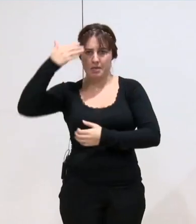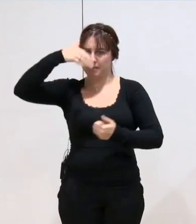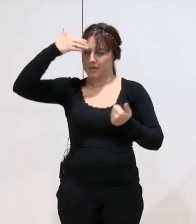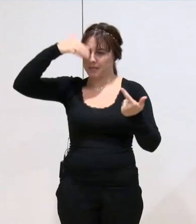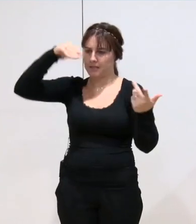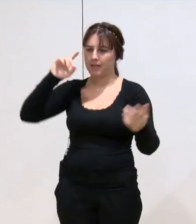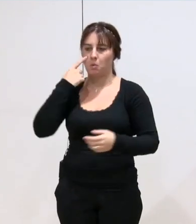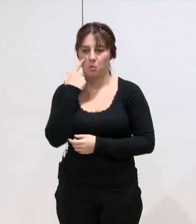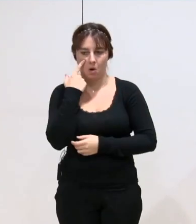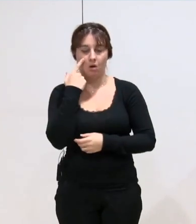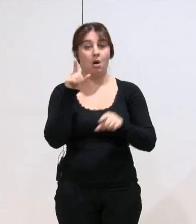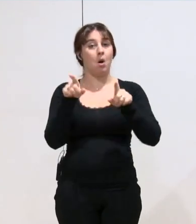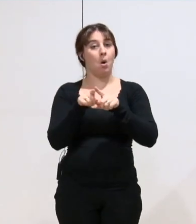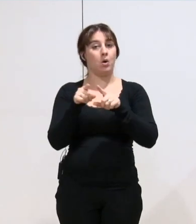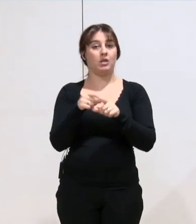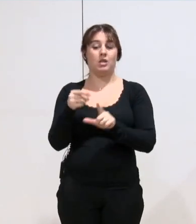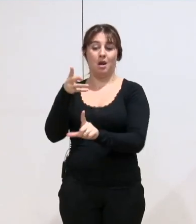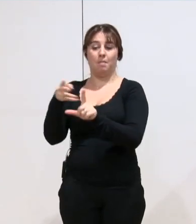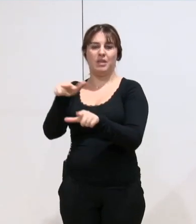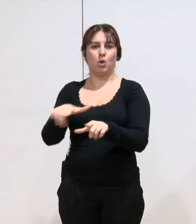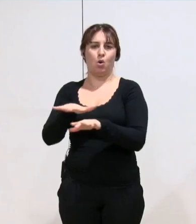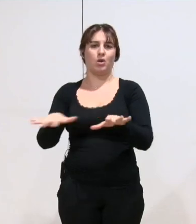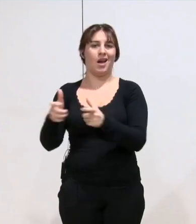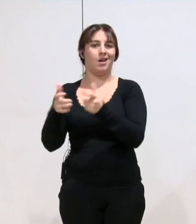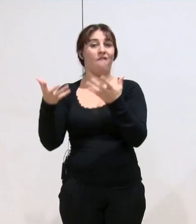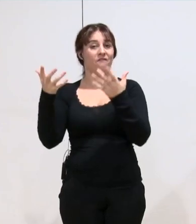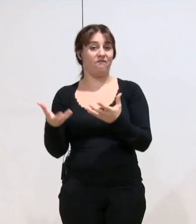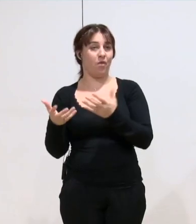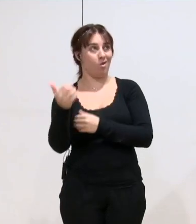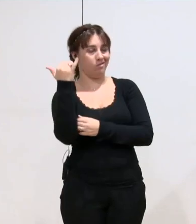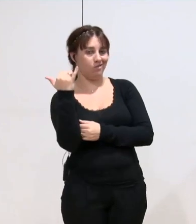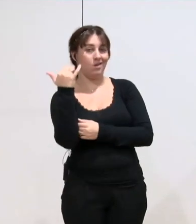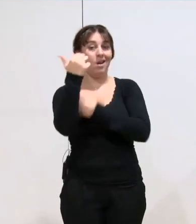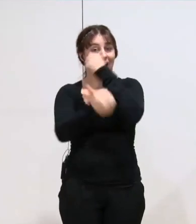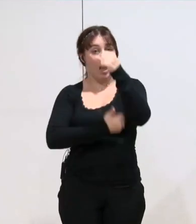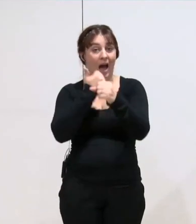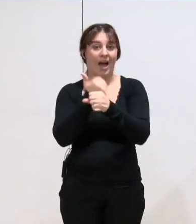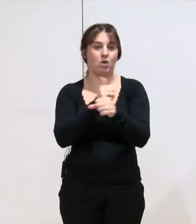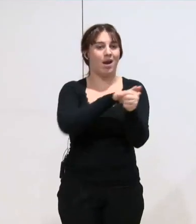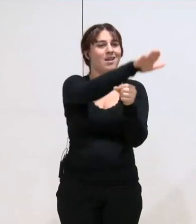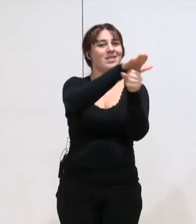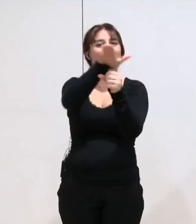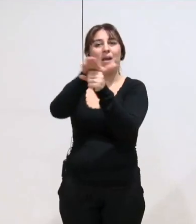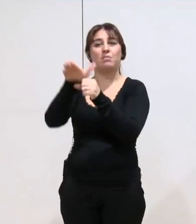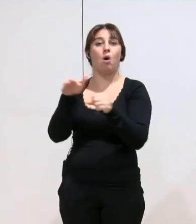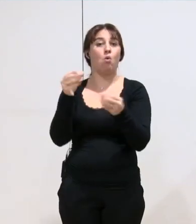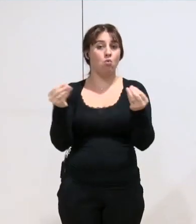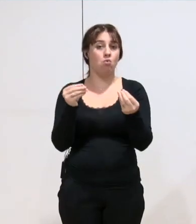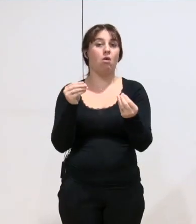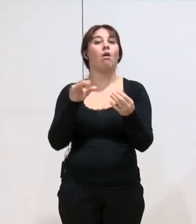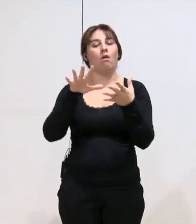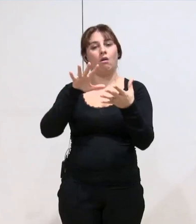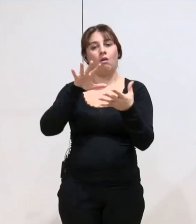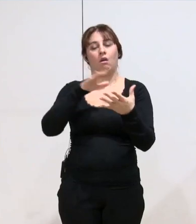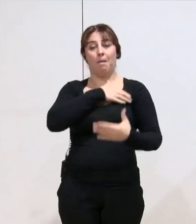une nouveauté souhaitée par la mission, une publication annuelle de l'état des déplacements sur le site de la ville pour une